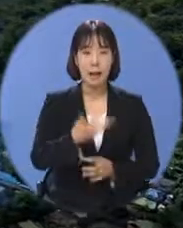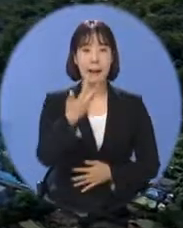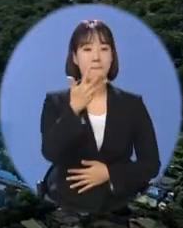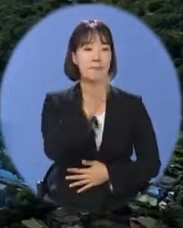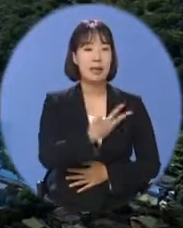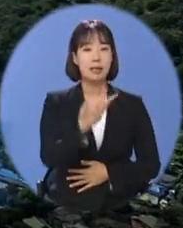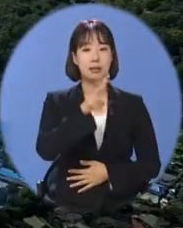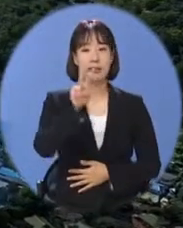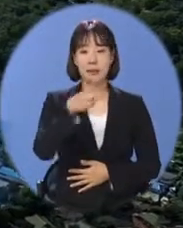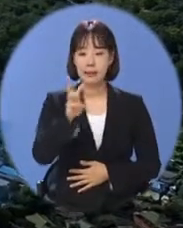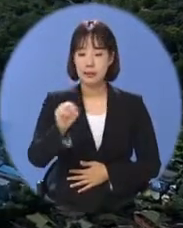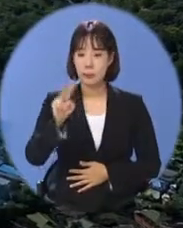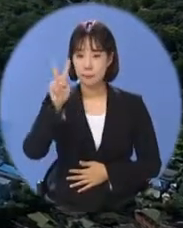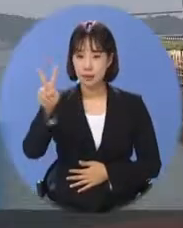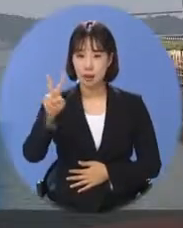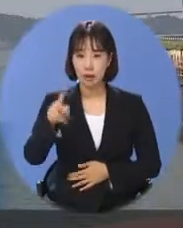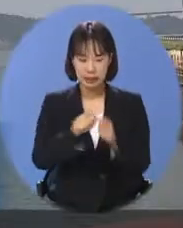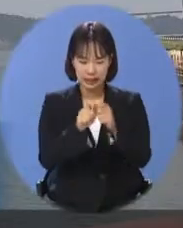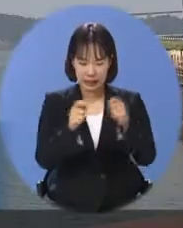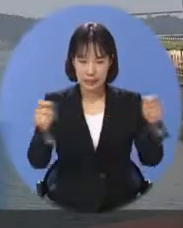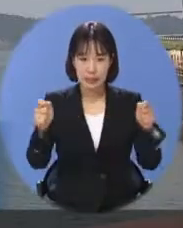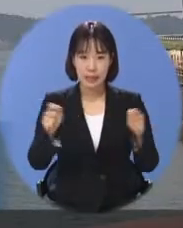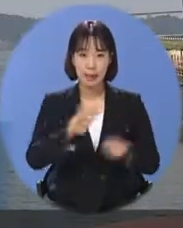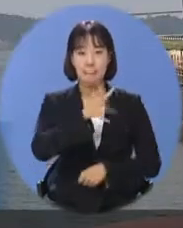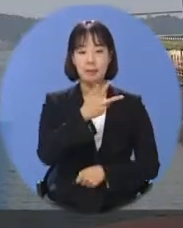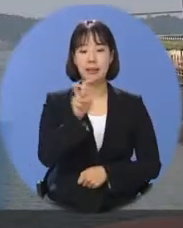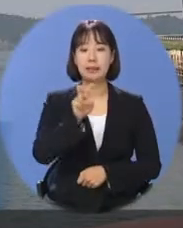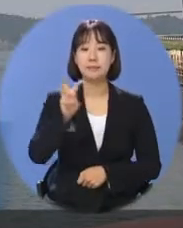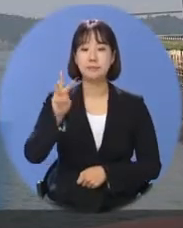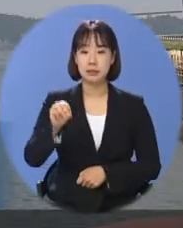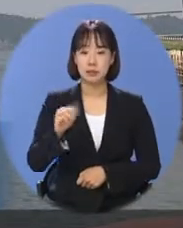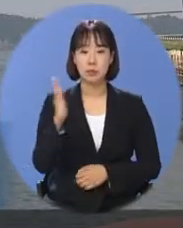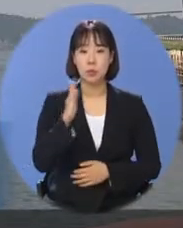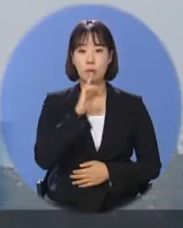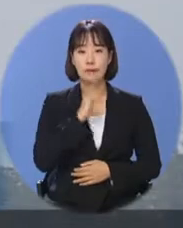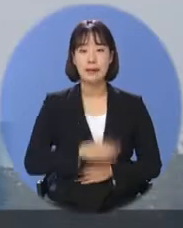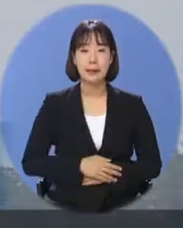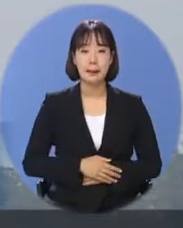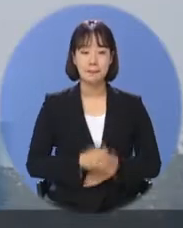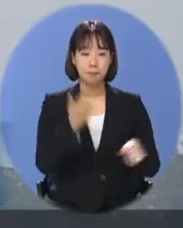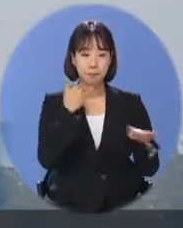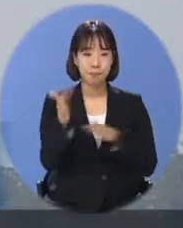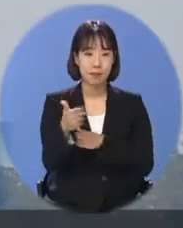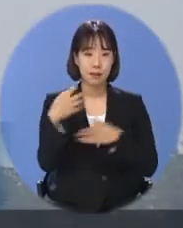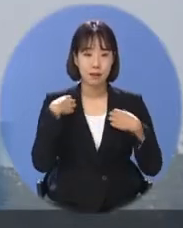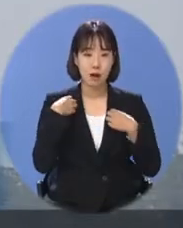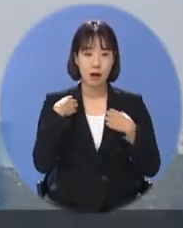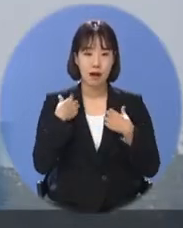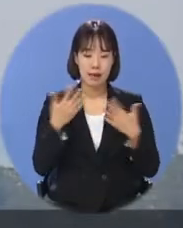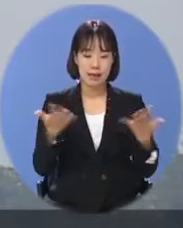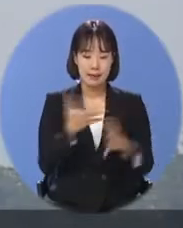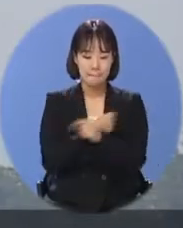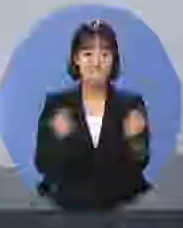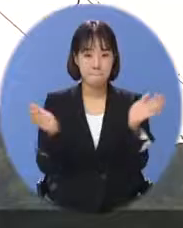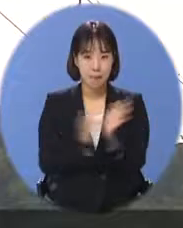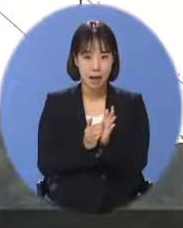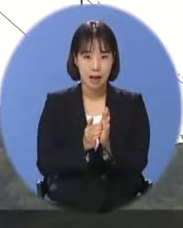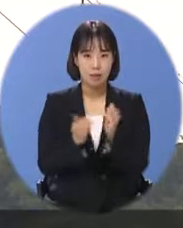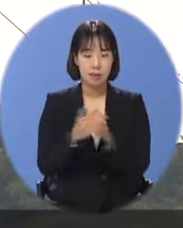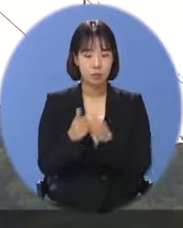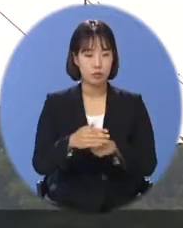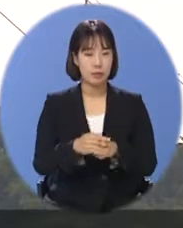모두 8,200제곱미터며 길이는 820m에 이릅니다. 해수청은 공유수면 이용 최종 협의가 완료돼